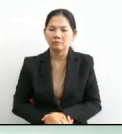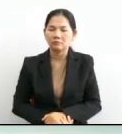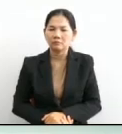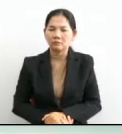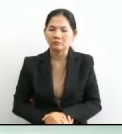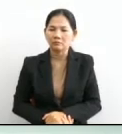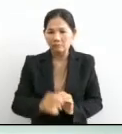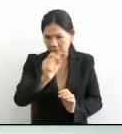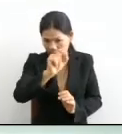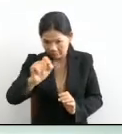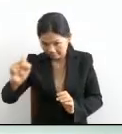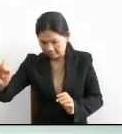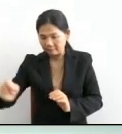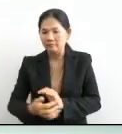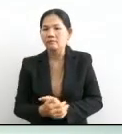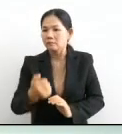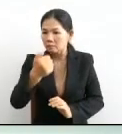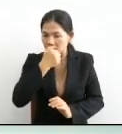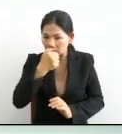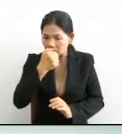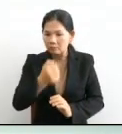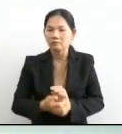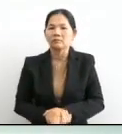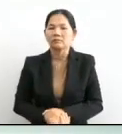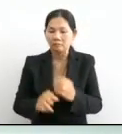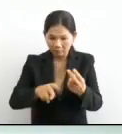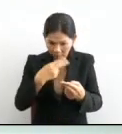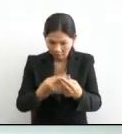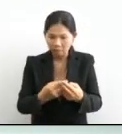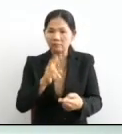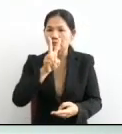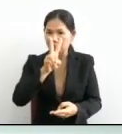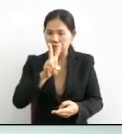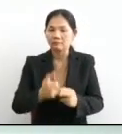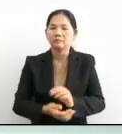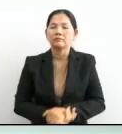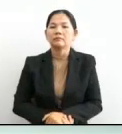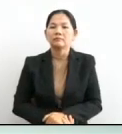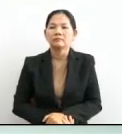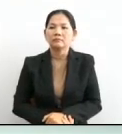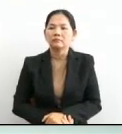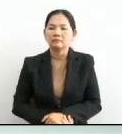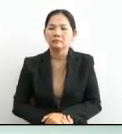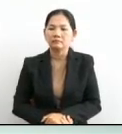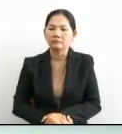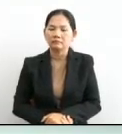chà chẳng con sẽ xây máu chà con sẽ xây nơi khăn ông chầm lại tiếp bì